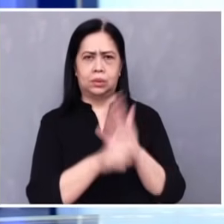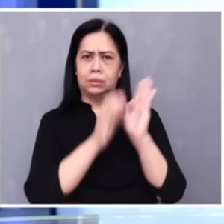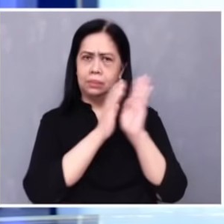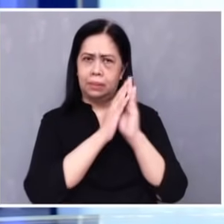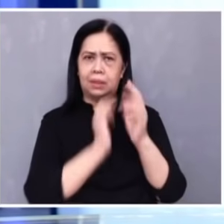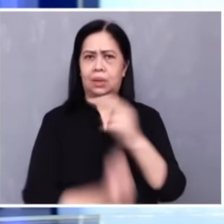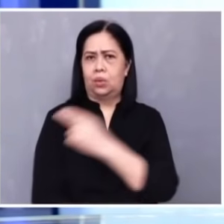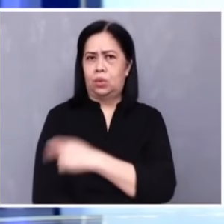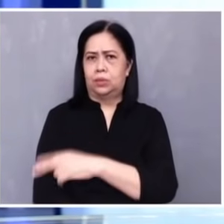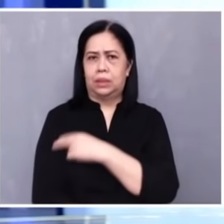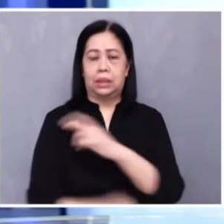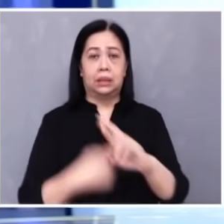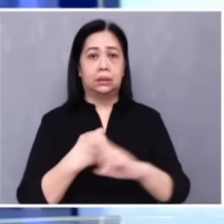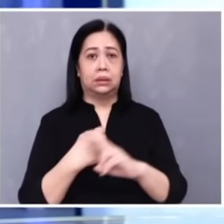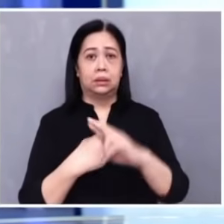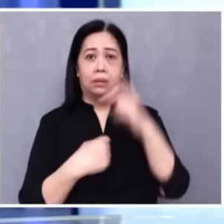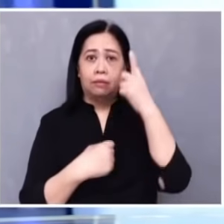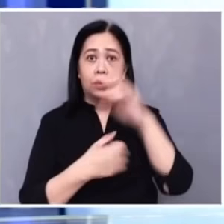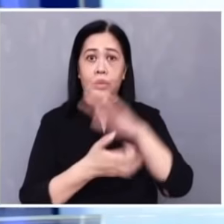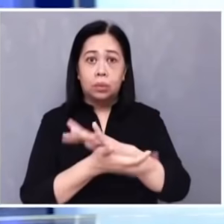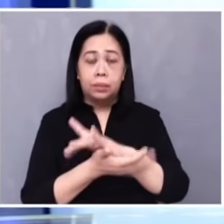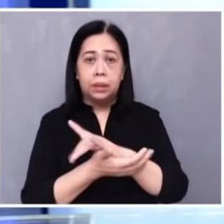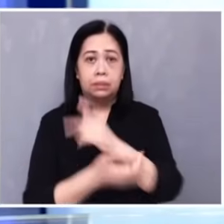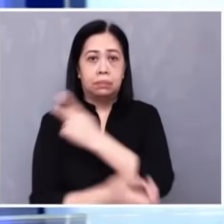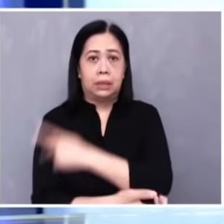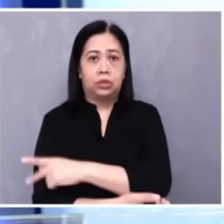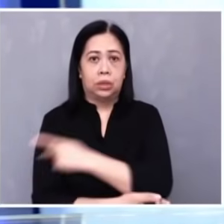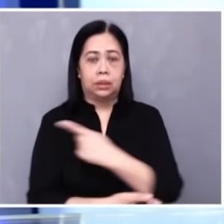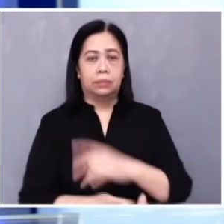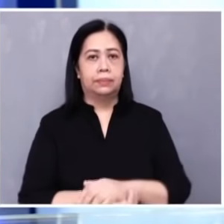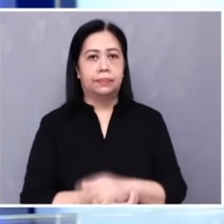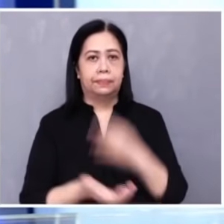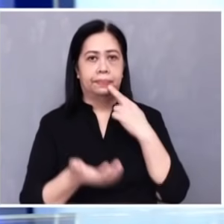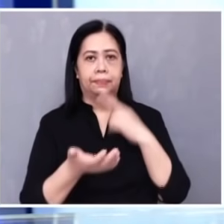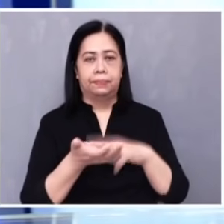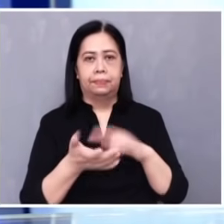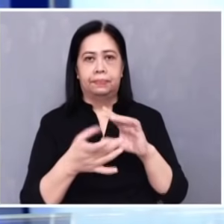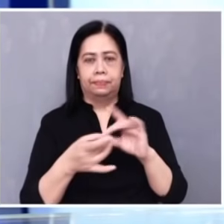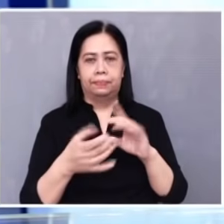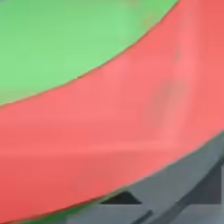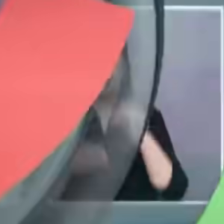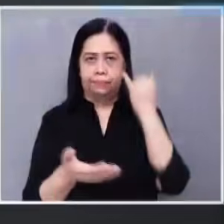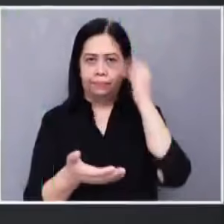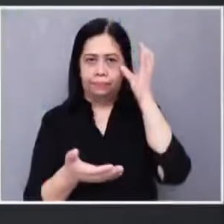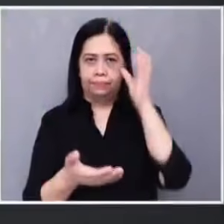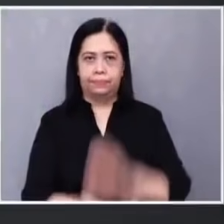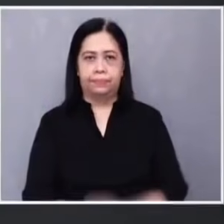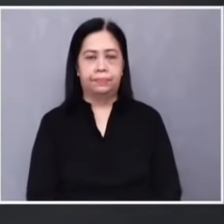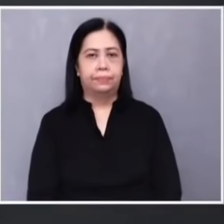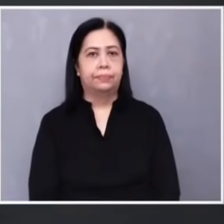nakalaan para sa COVID-19 patients. Nagpapatrol, Jeff Canoy.